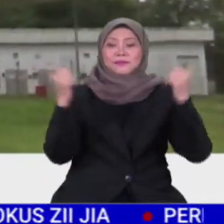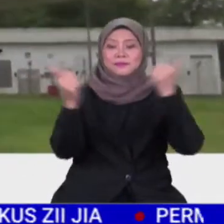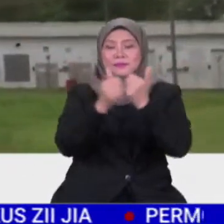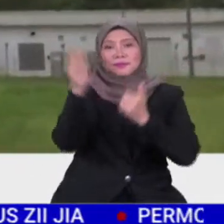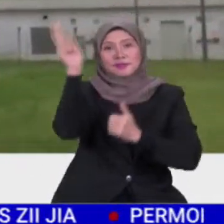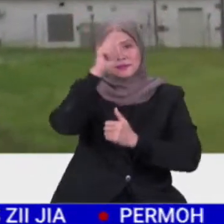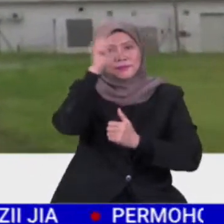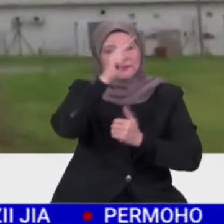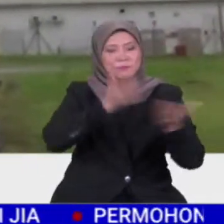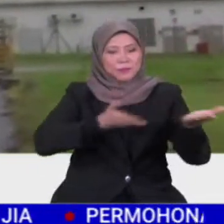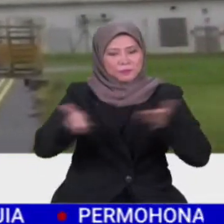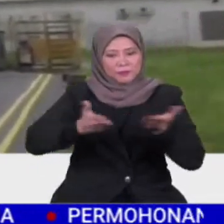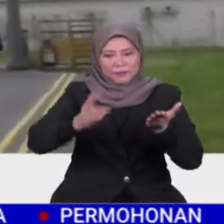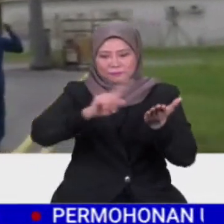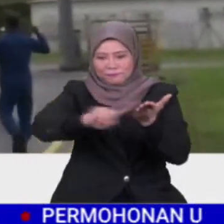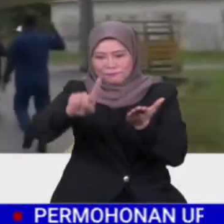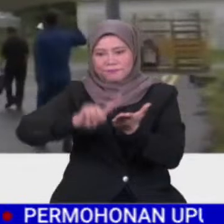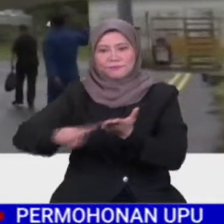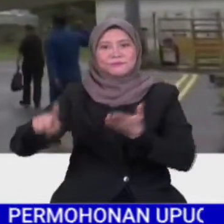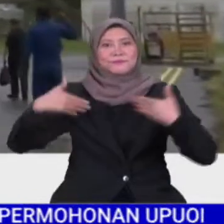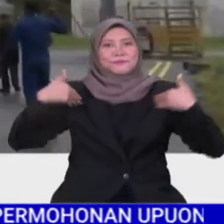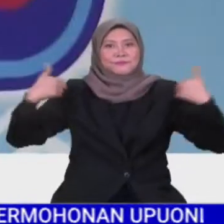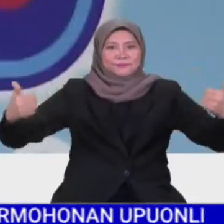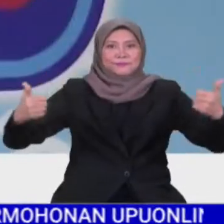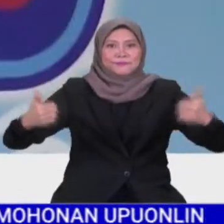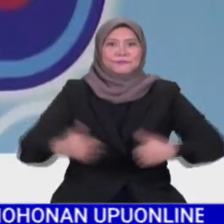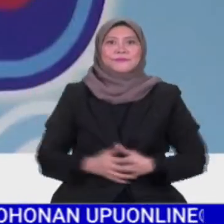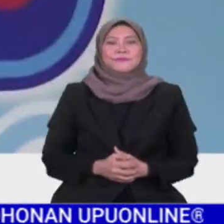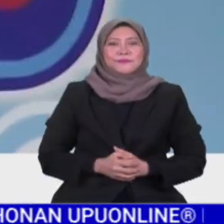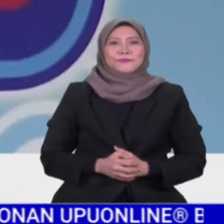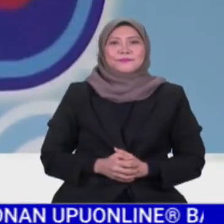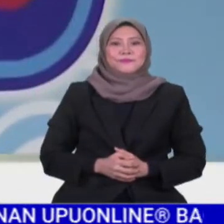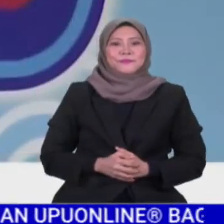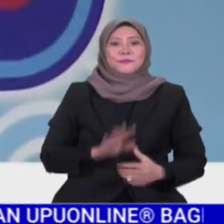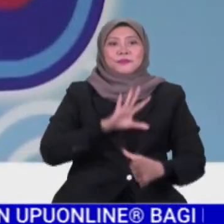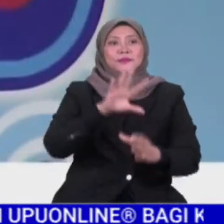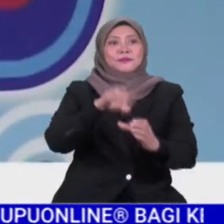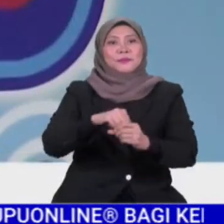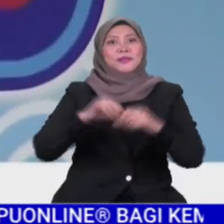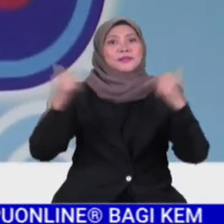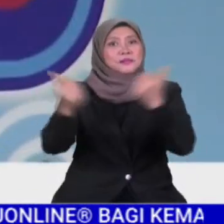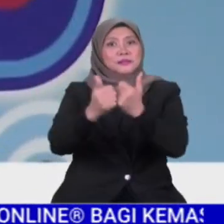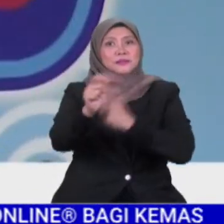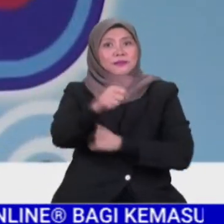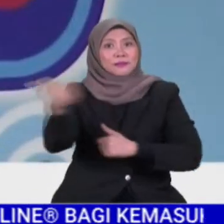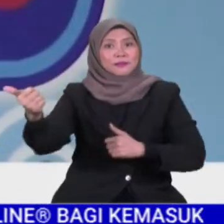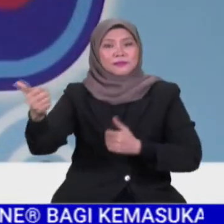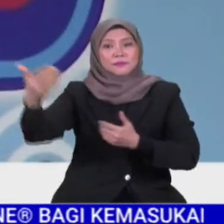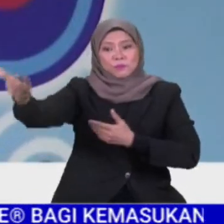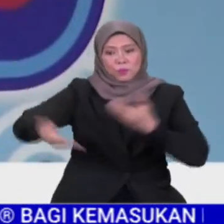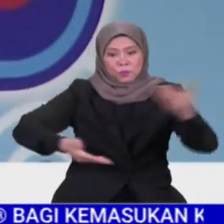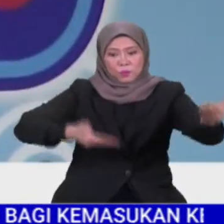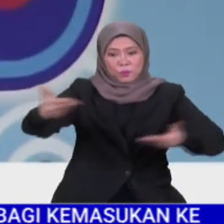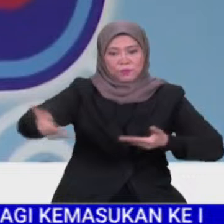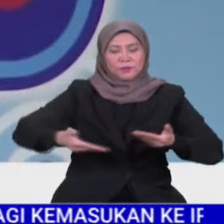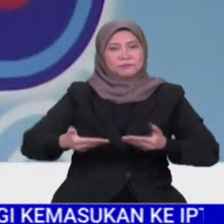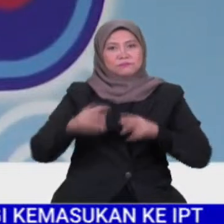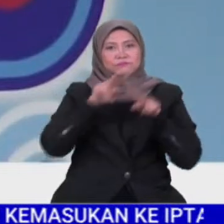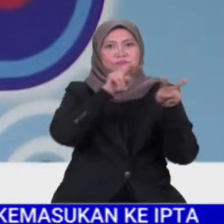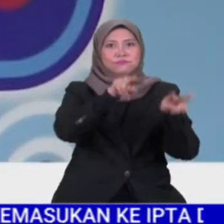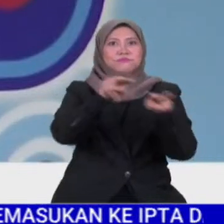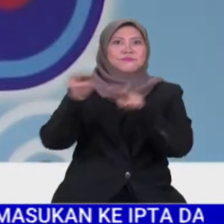kerajaan serta perkhidmatan pemeriksaan kesihatan. Melibatkan juga pelbagai agensi lain yang dijemput untuk